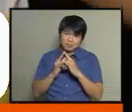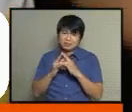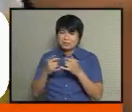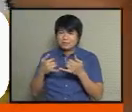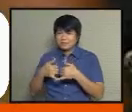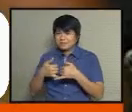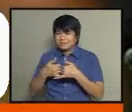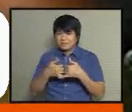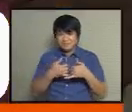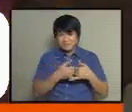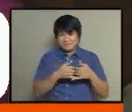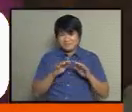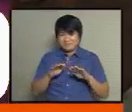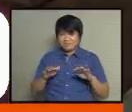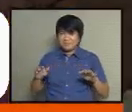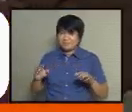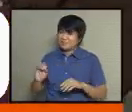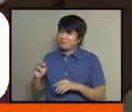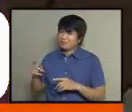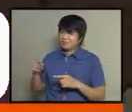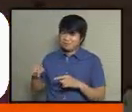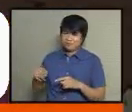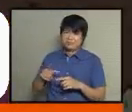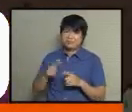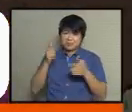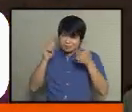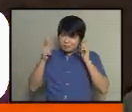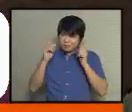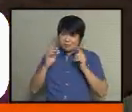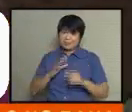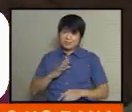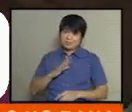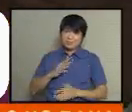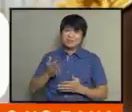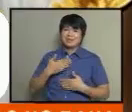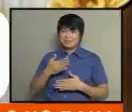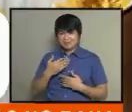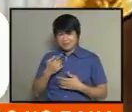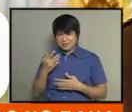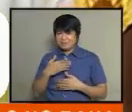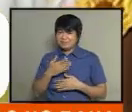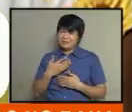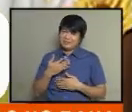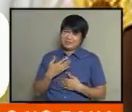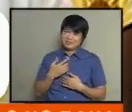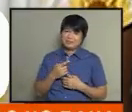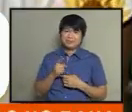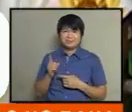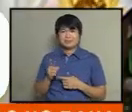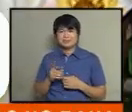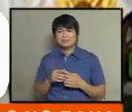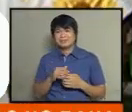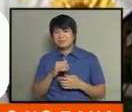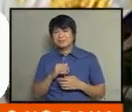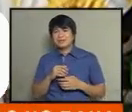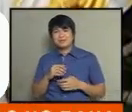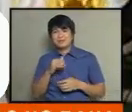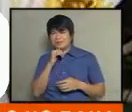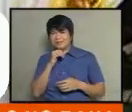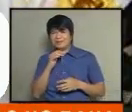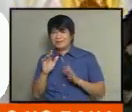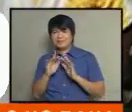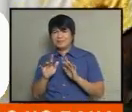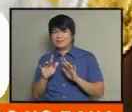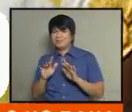naglalaro po yung mga bata. Okay po, dito po sa Luneta, okay lang po. Masaya po, masaya. Hindi masyado magastos. Oh, hindi po, wala